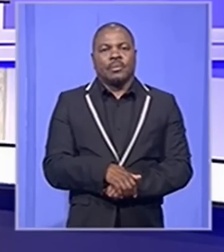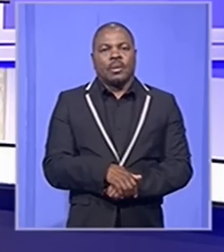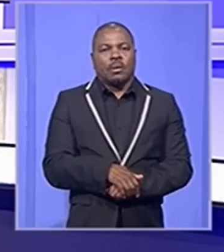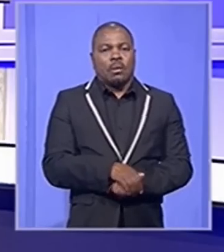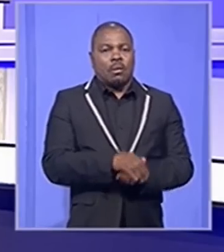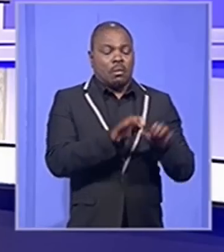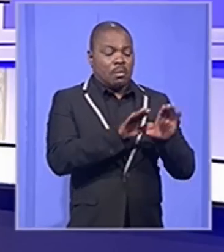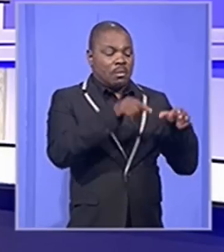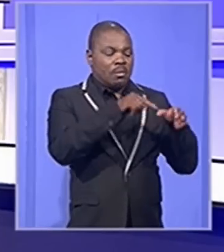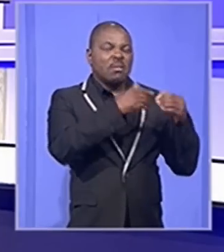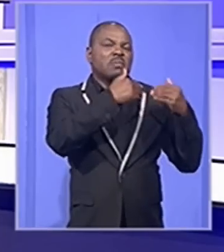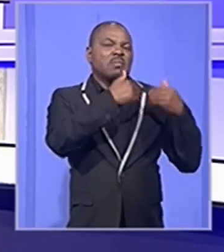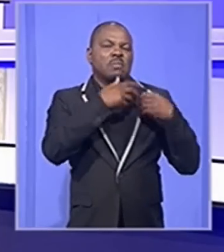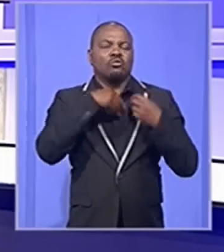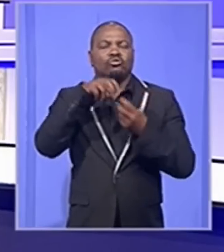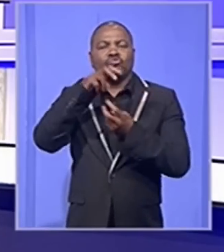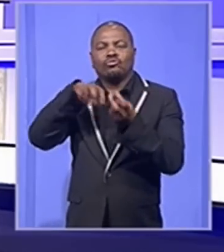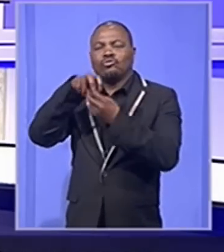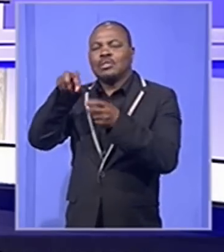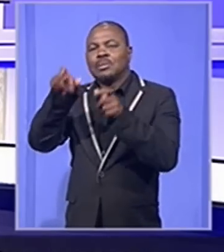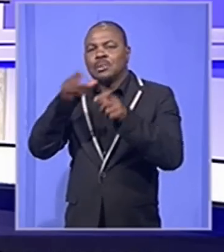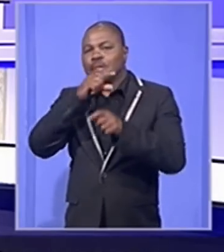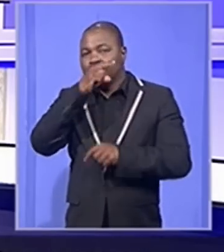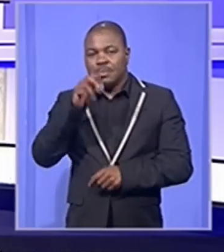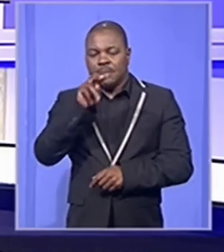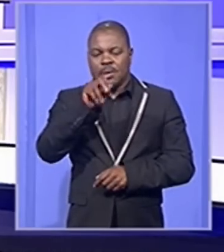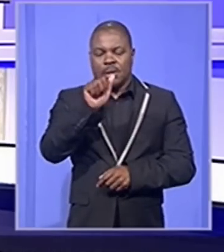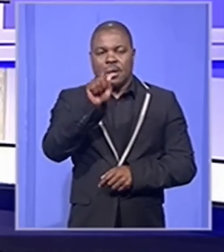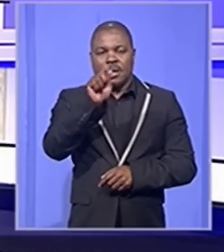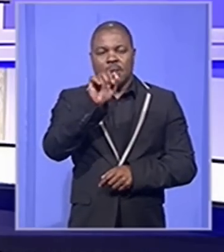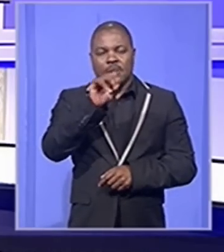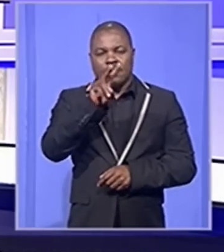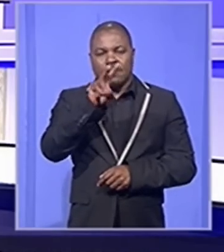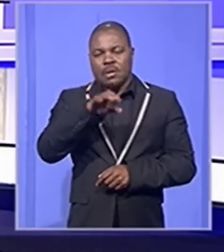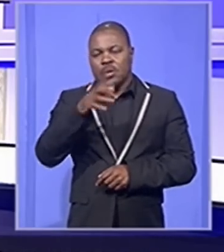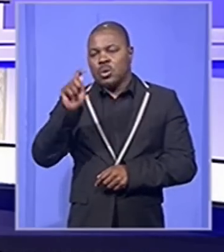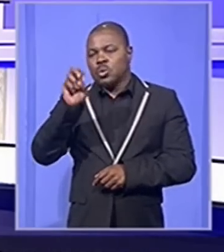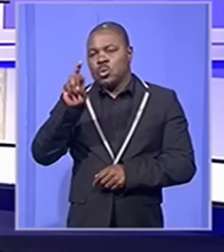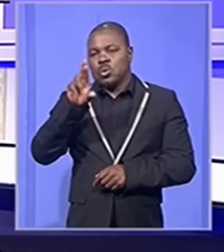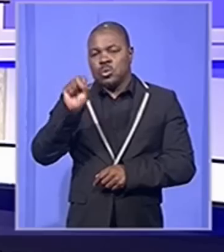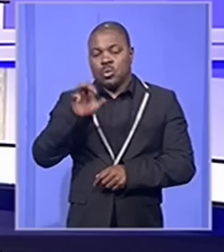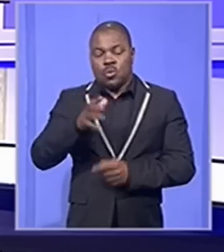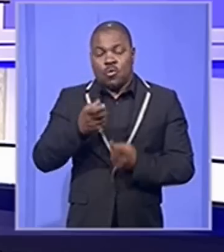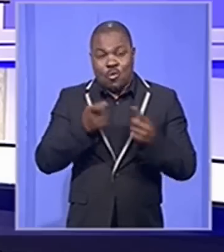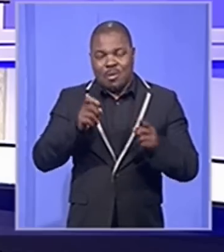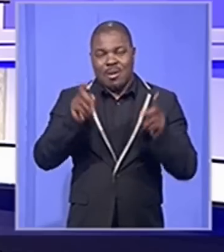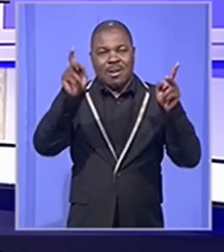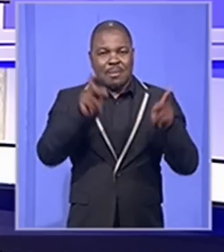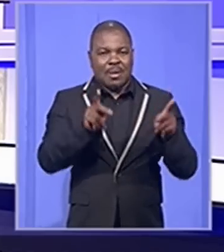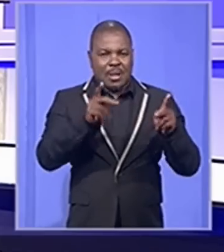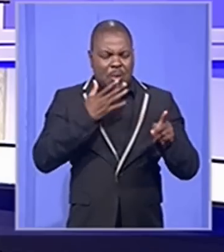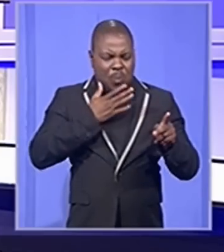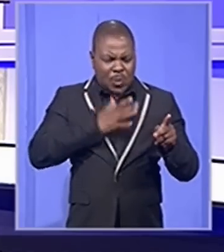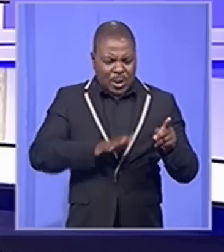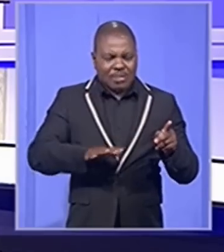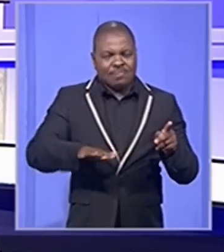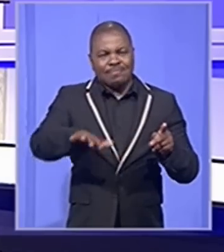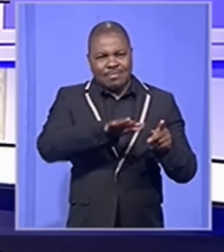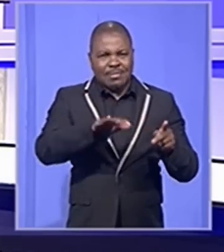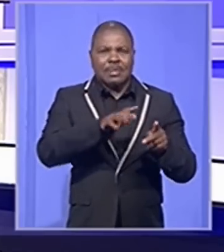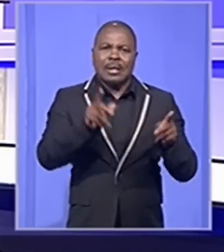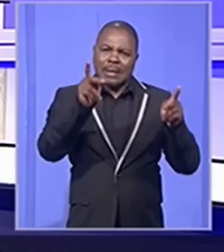Setlamo sa bokaedi jwa bojanala Native Tours sa kwa Kimberley kwa porofense ya North West se ikanne go godisa serodumo sa Kimberley